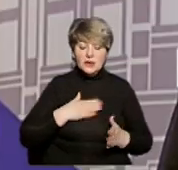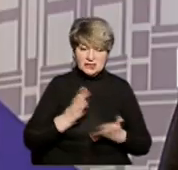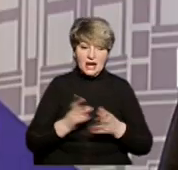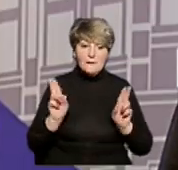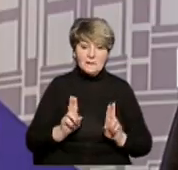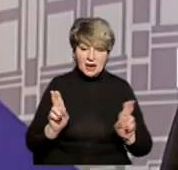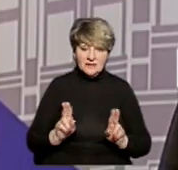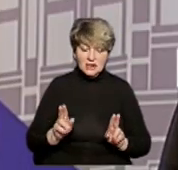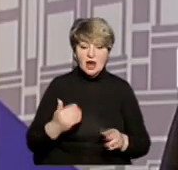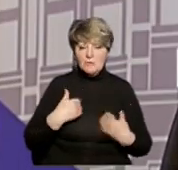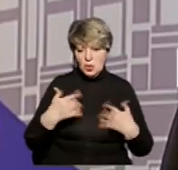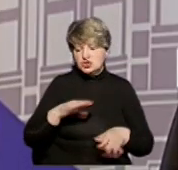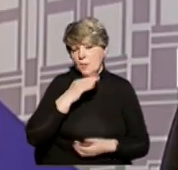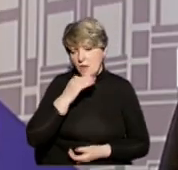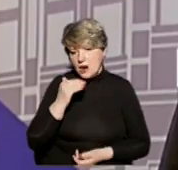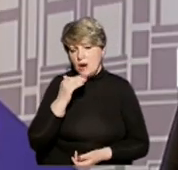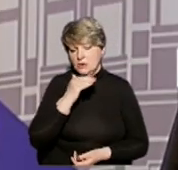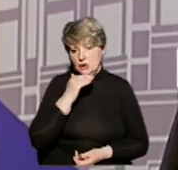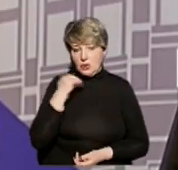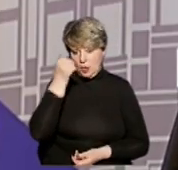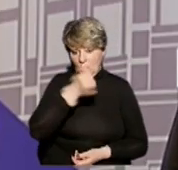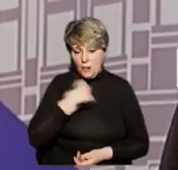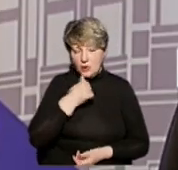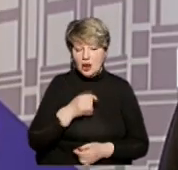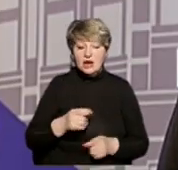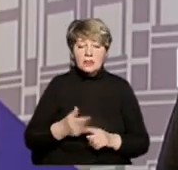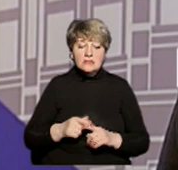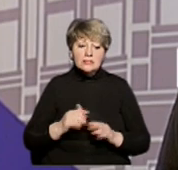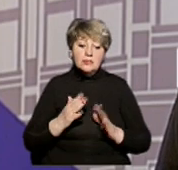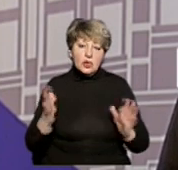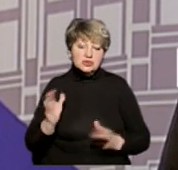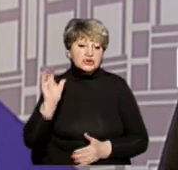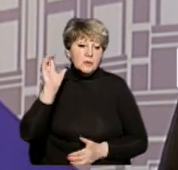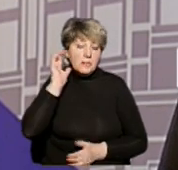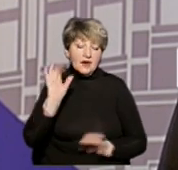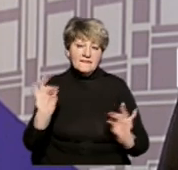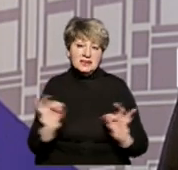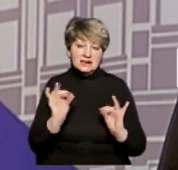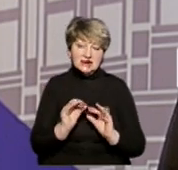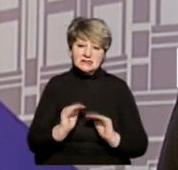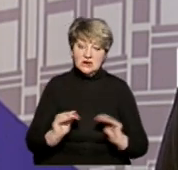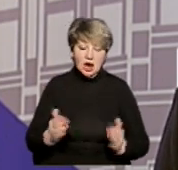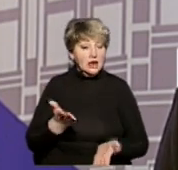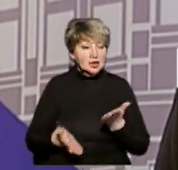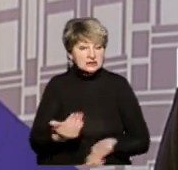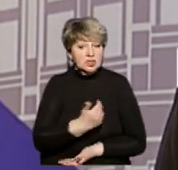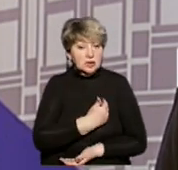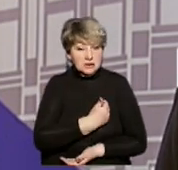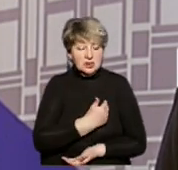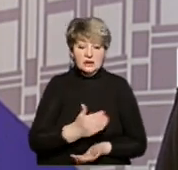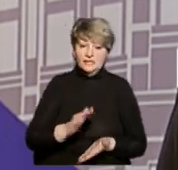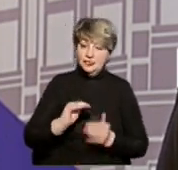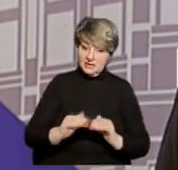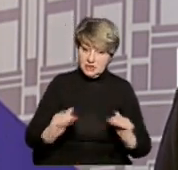правило. Ми вже багато-багато років діємо, в першу чергу, в інтересах дітей. Тому якщо є діти, і вони хочуть бути зарахованими,